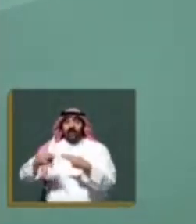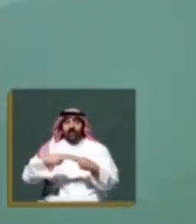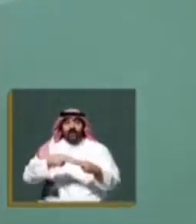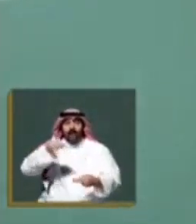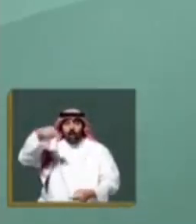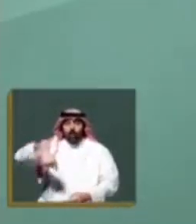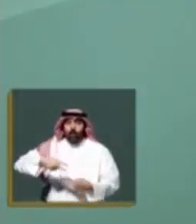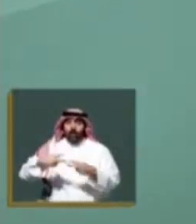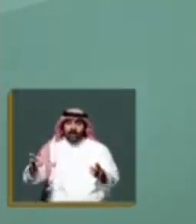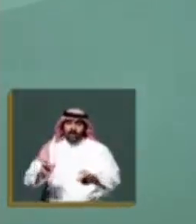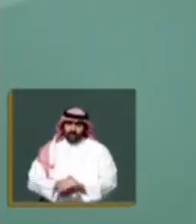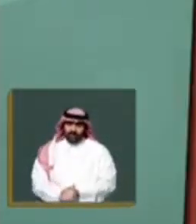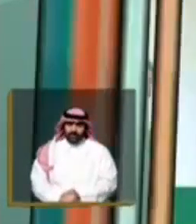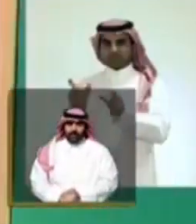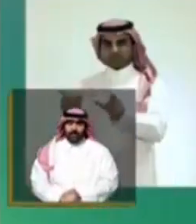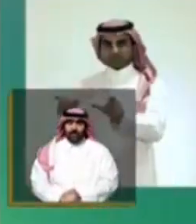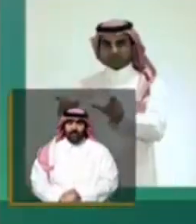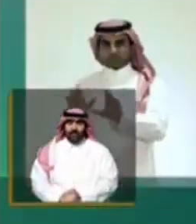اليوم.